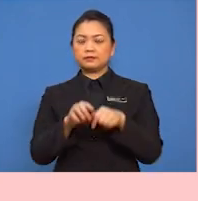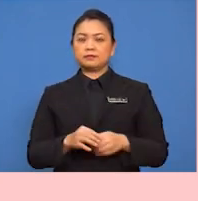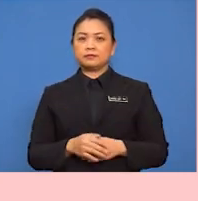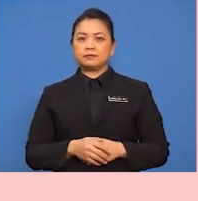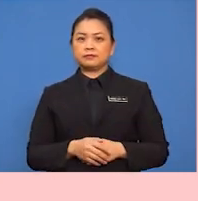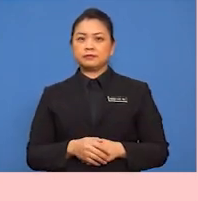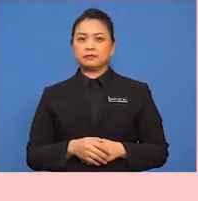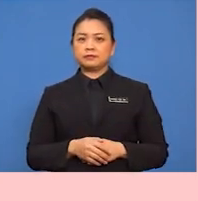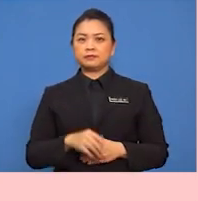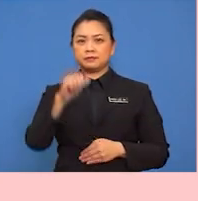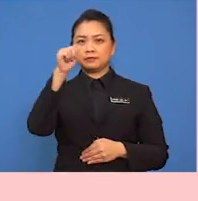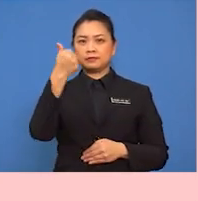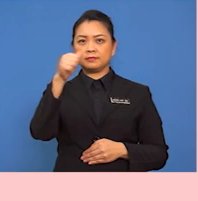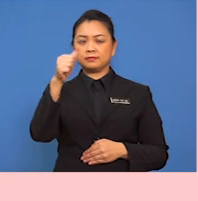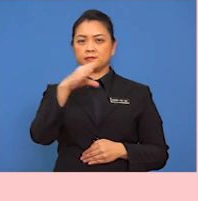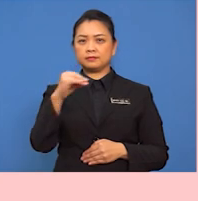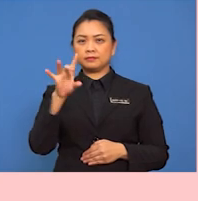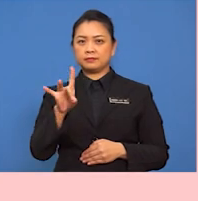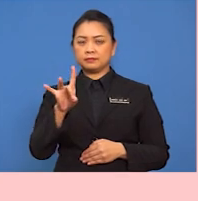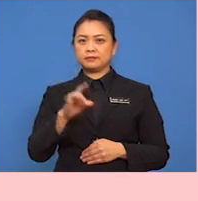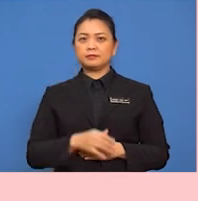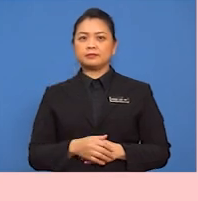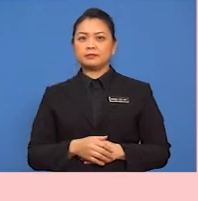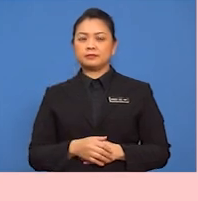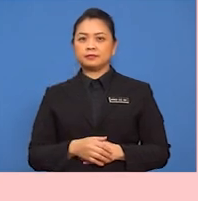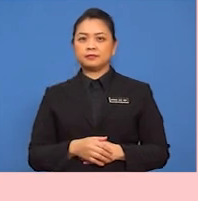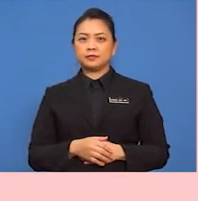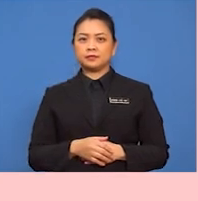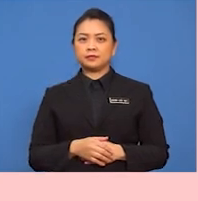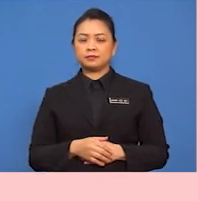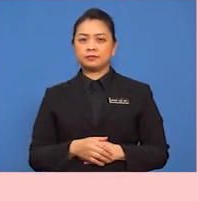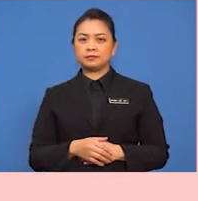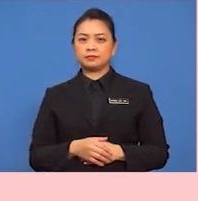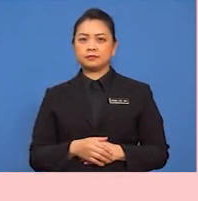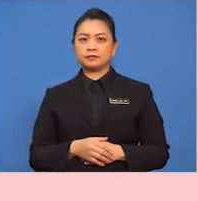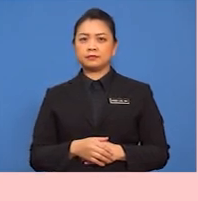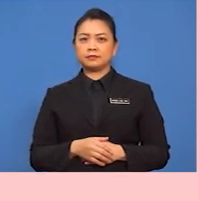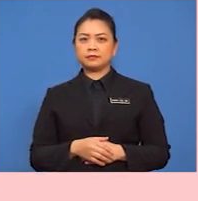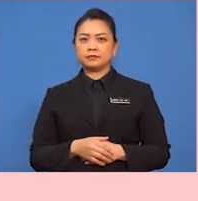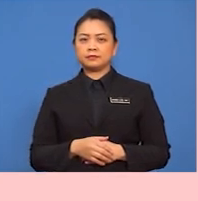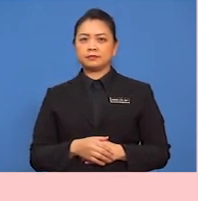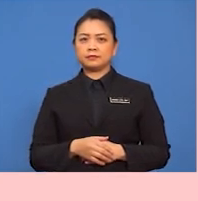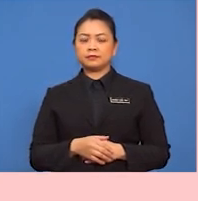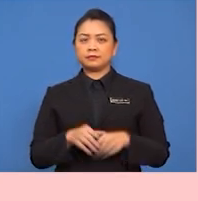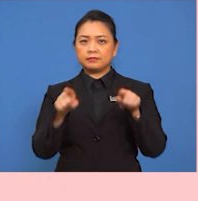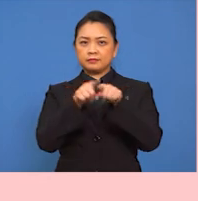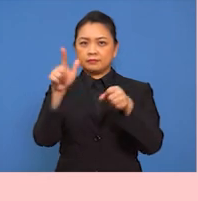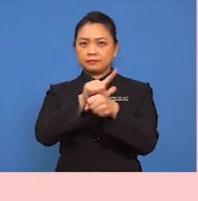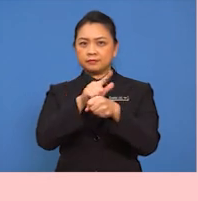iaitu 10, 8. Persamaan yang lengkap seperti